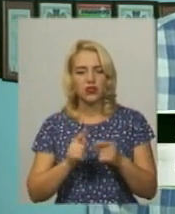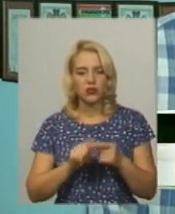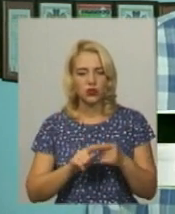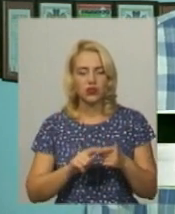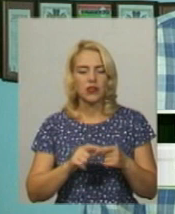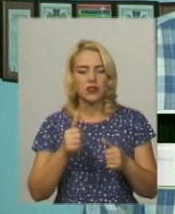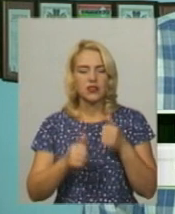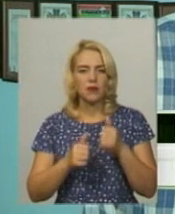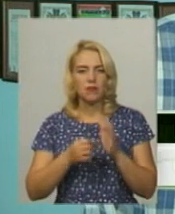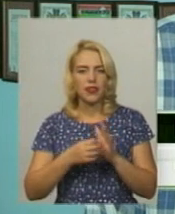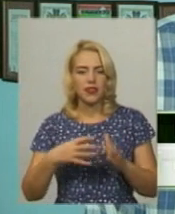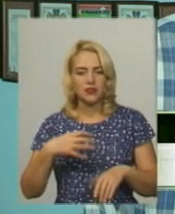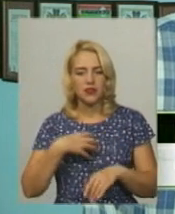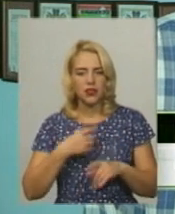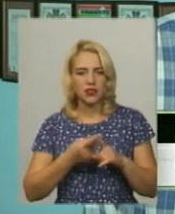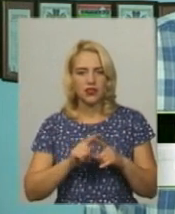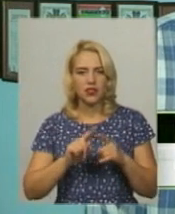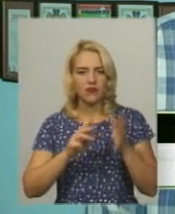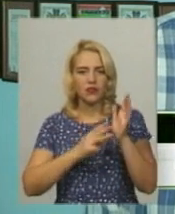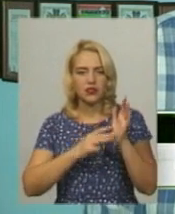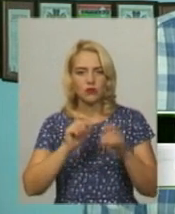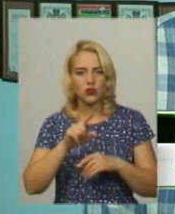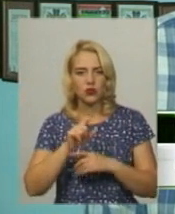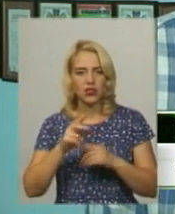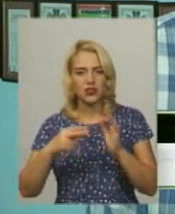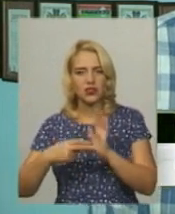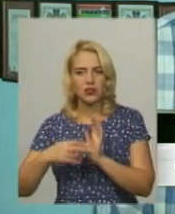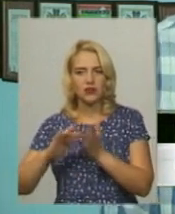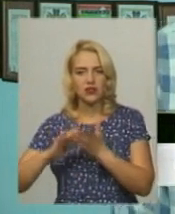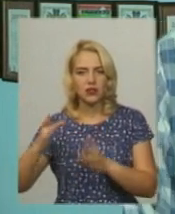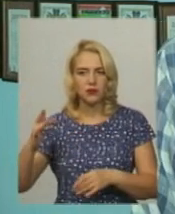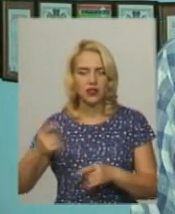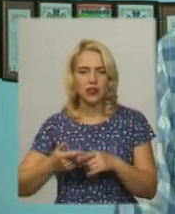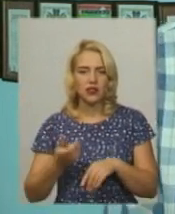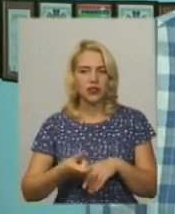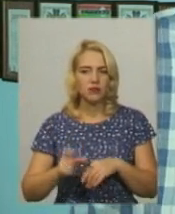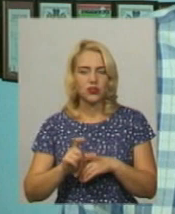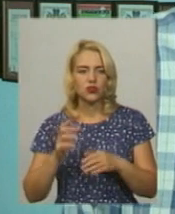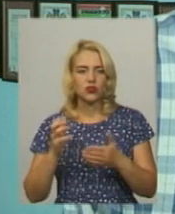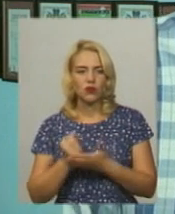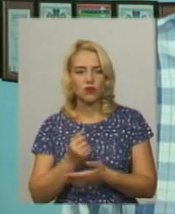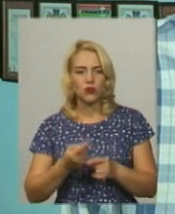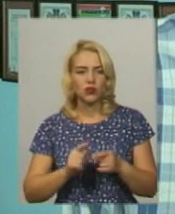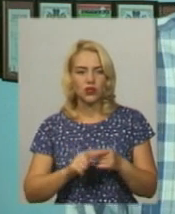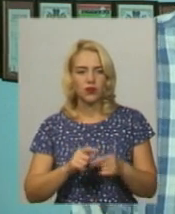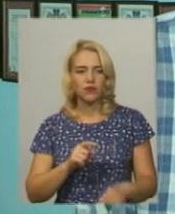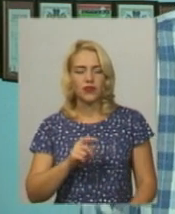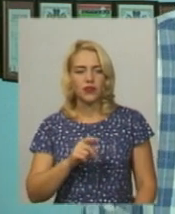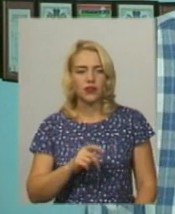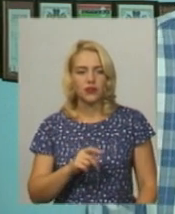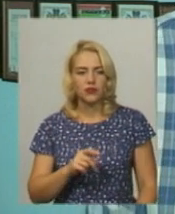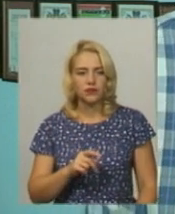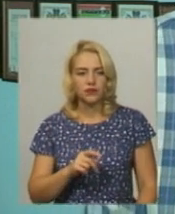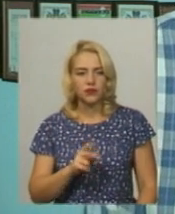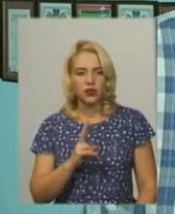медалей. З них 8 золотих і 7 срібних. Найбільші здобутки у Кизим Ігоря, на рахунку